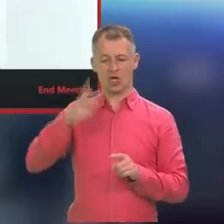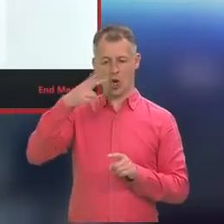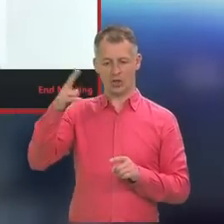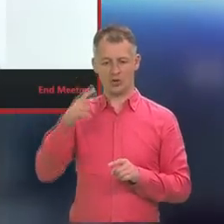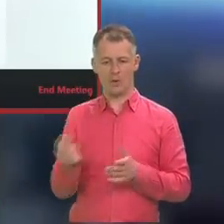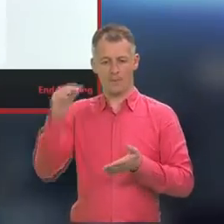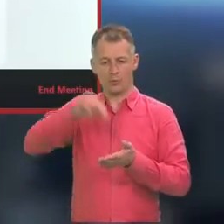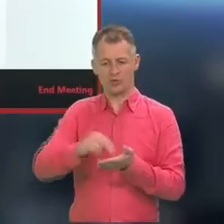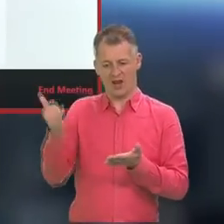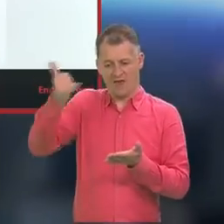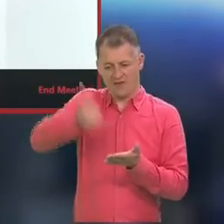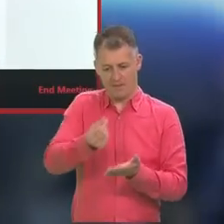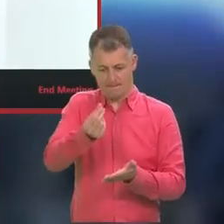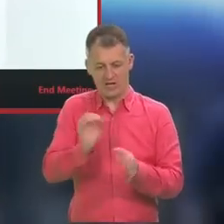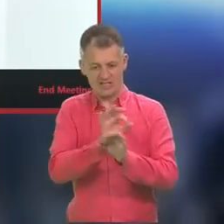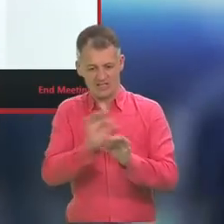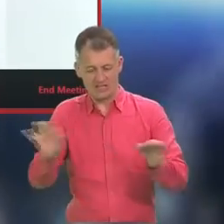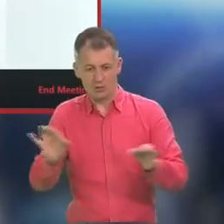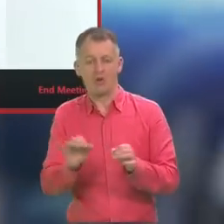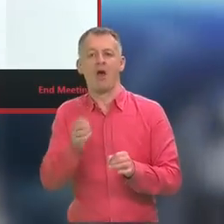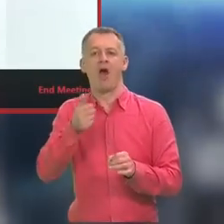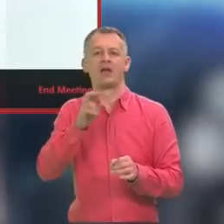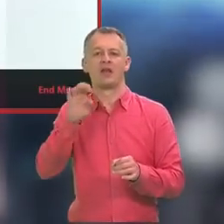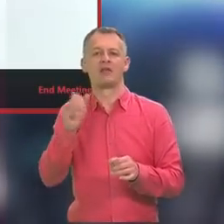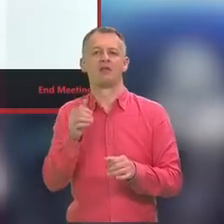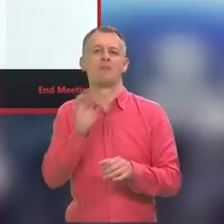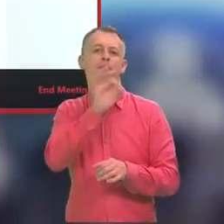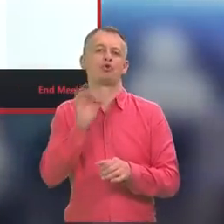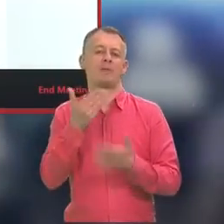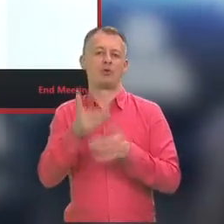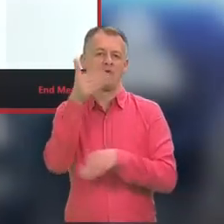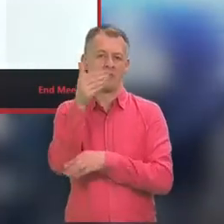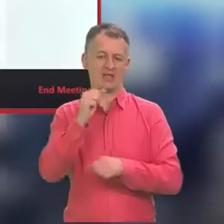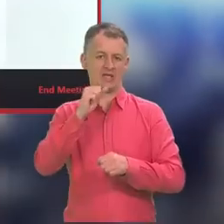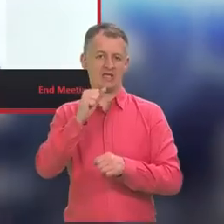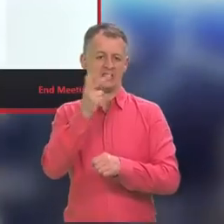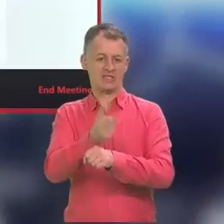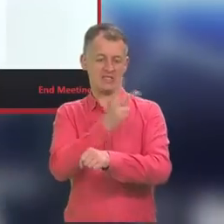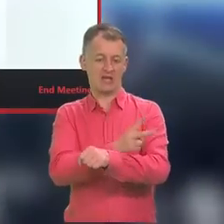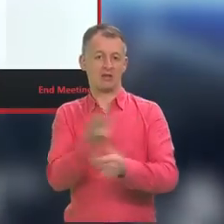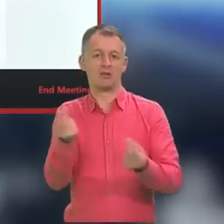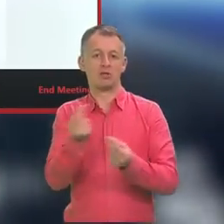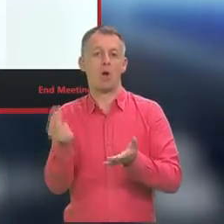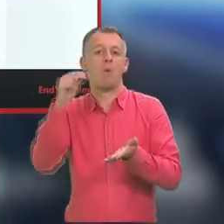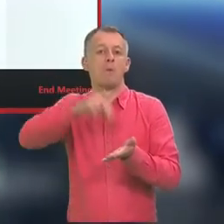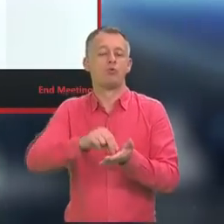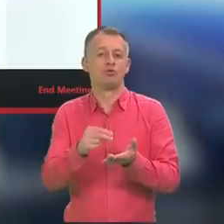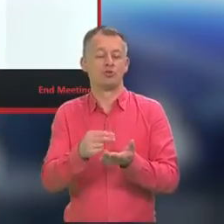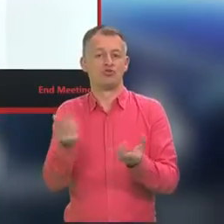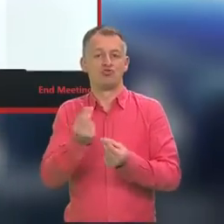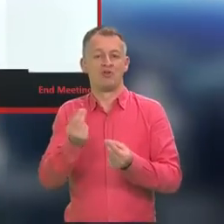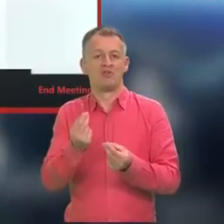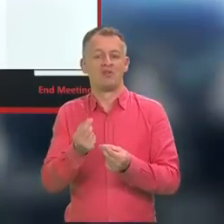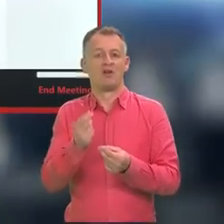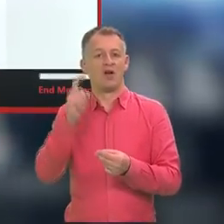introduse la venituri sigure arieratele companiilor de stat și dacă au fost introduse, de ce au fost introduse și de ce s-a mizat